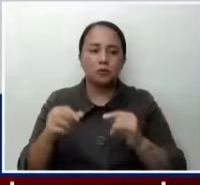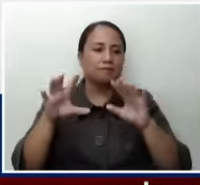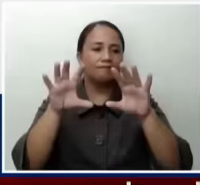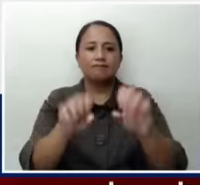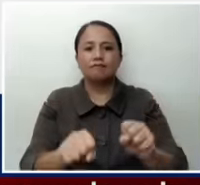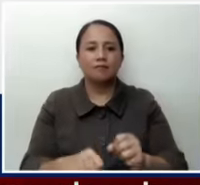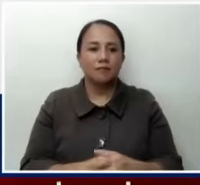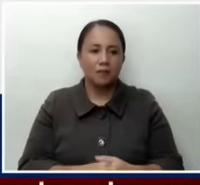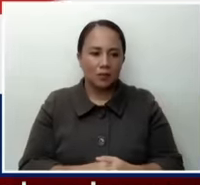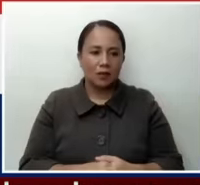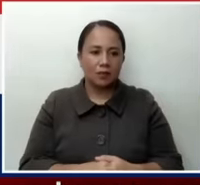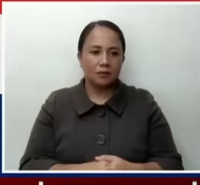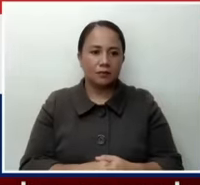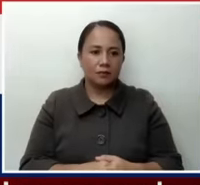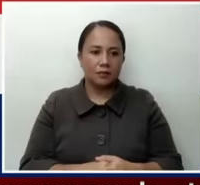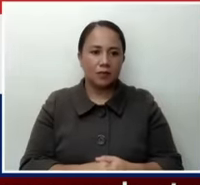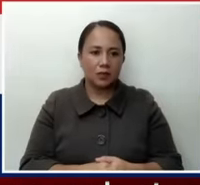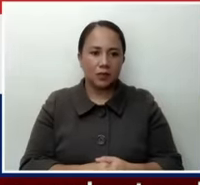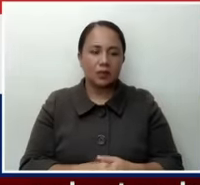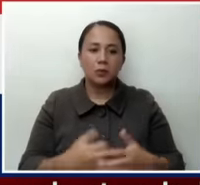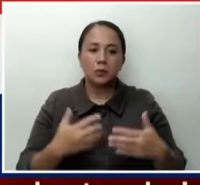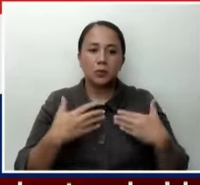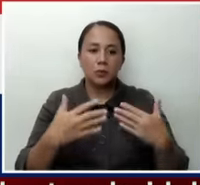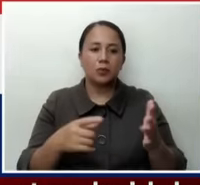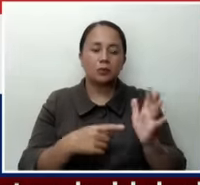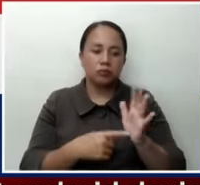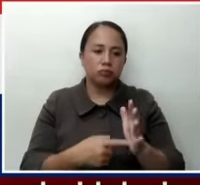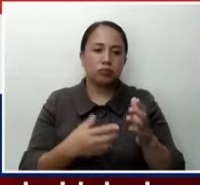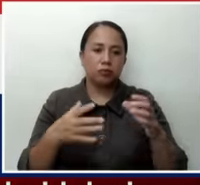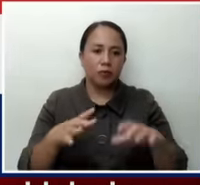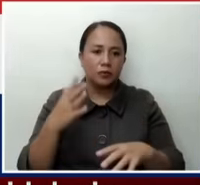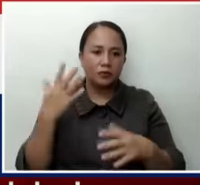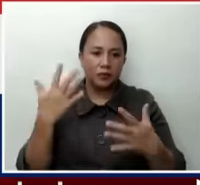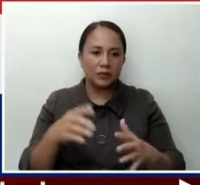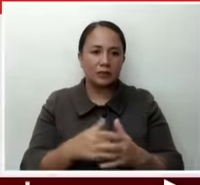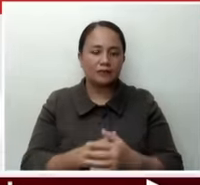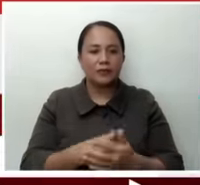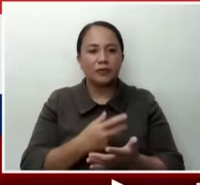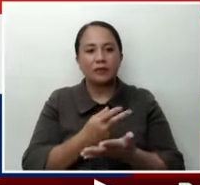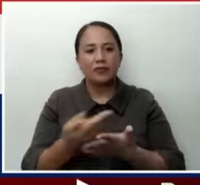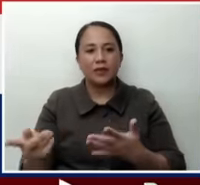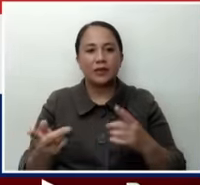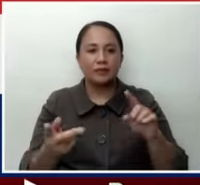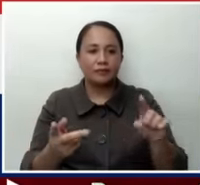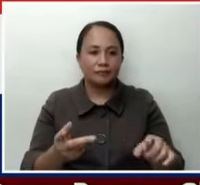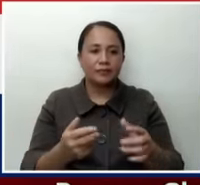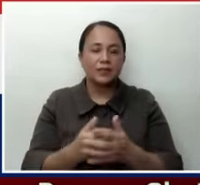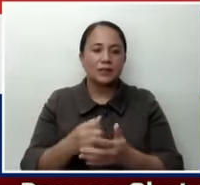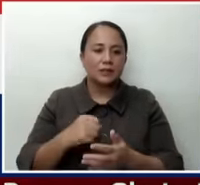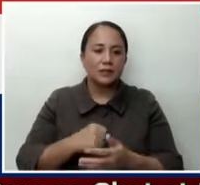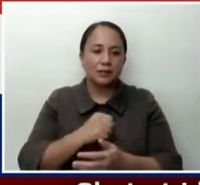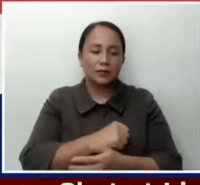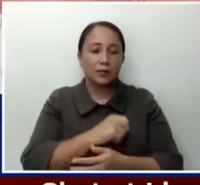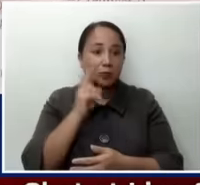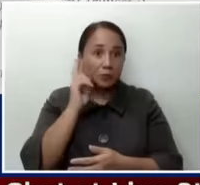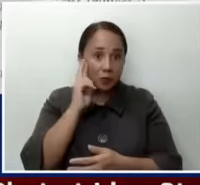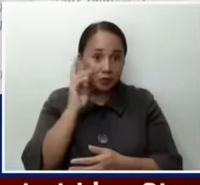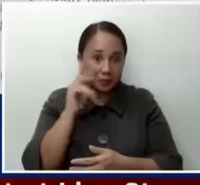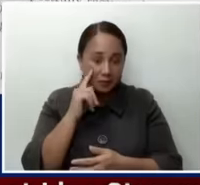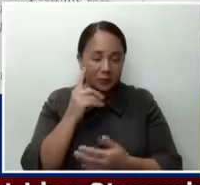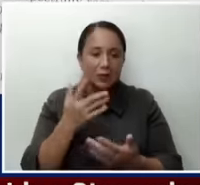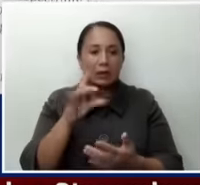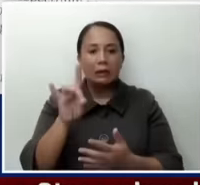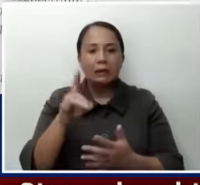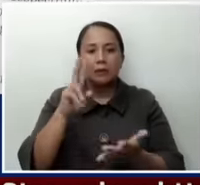kanya. Umusad ang show cause order matapos mabigo si Senador Robin Padilla na makakuha ng 8 pirma sa